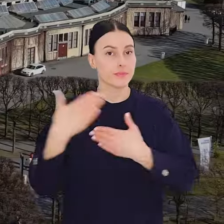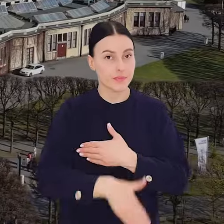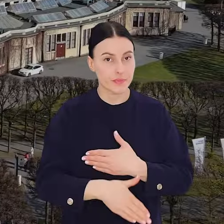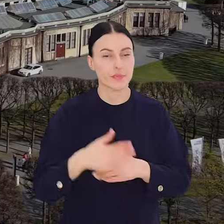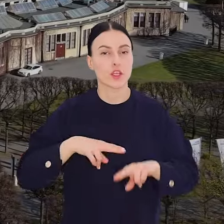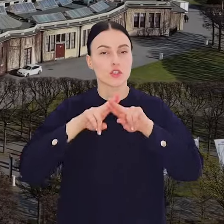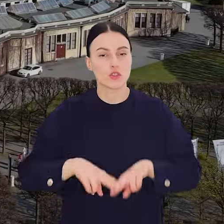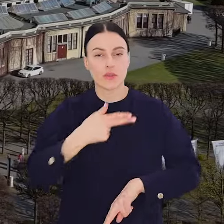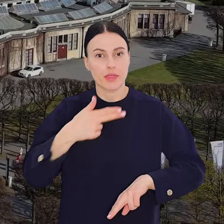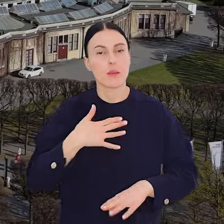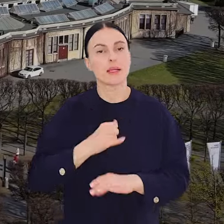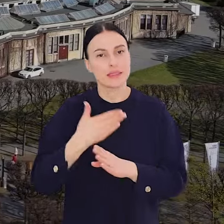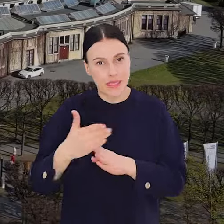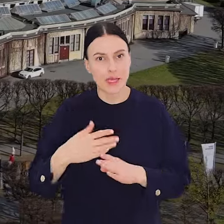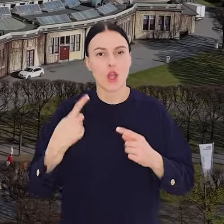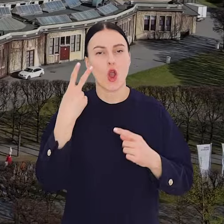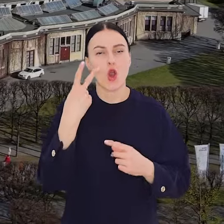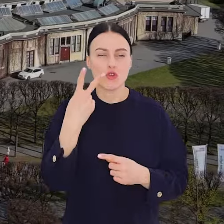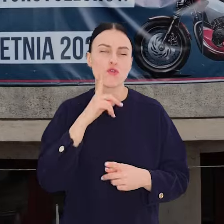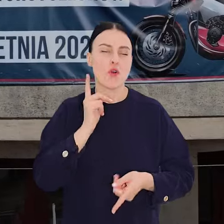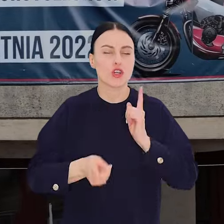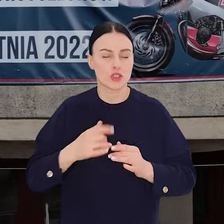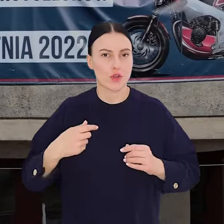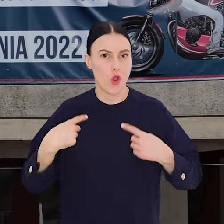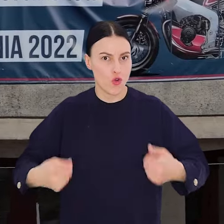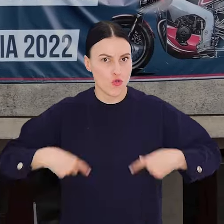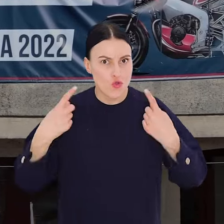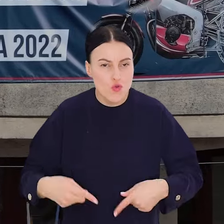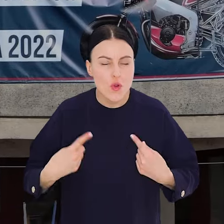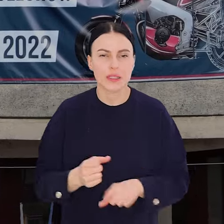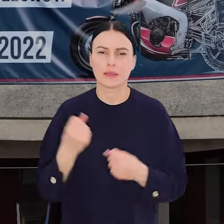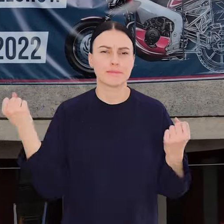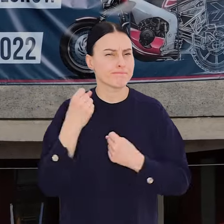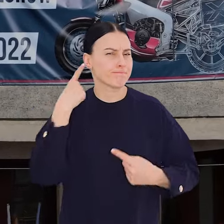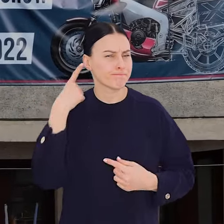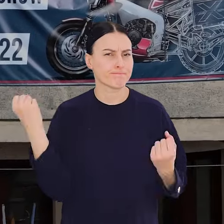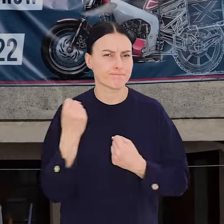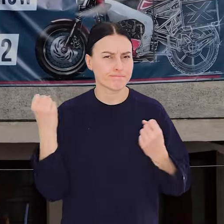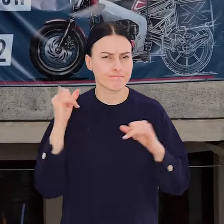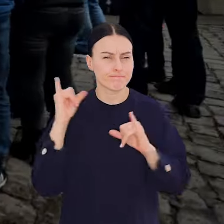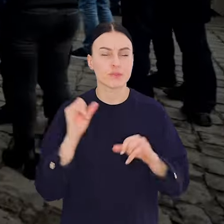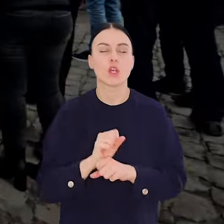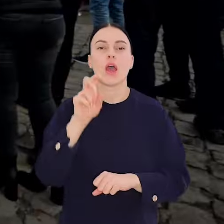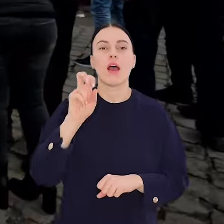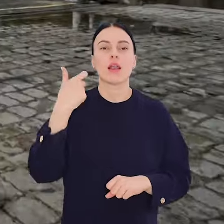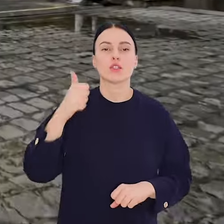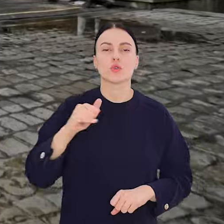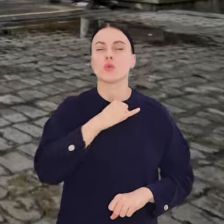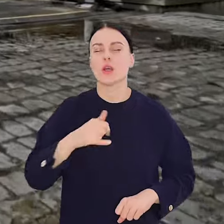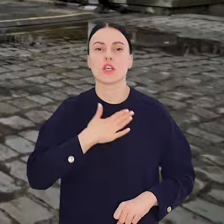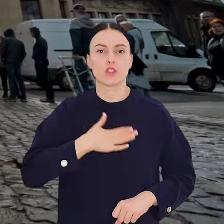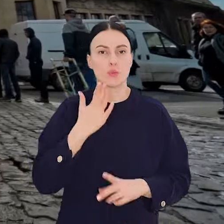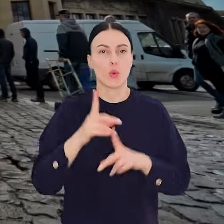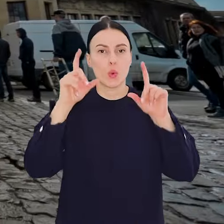I na koniec zostajemy w temacie dwóch kółek, tylko tych nieco szybszych i stanowczo głośniejszych. Już w sobotę w Hali